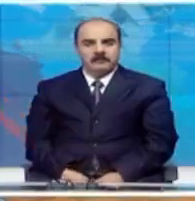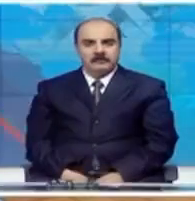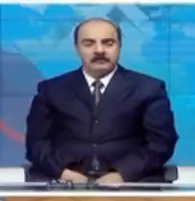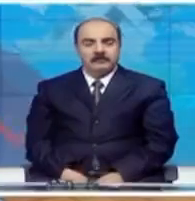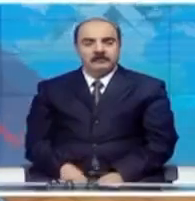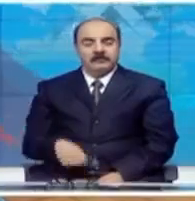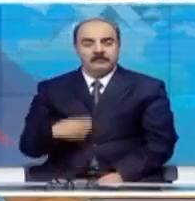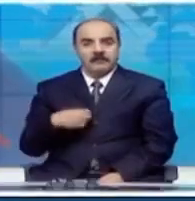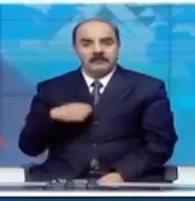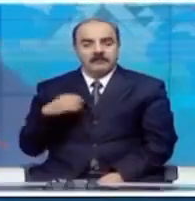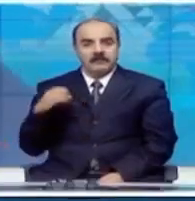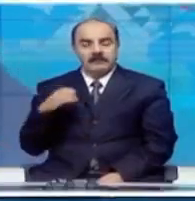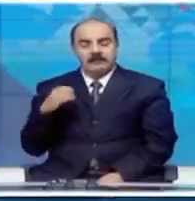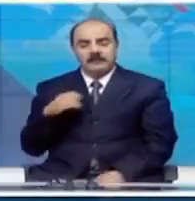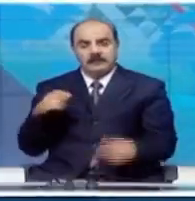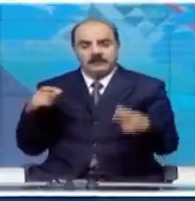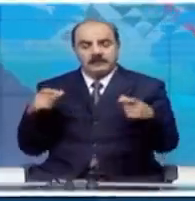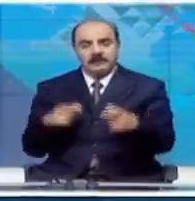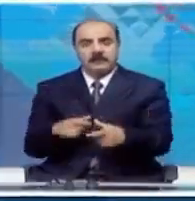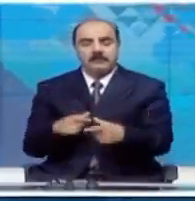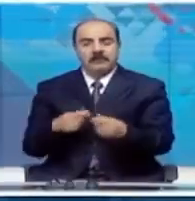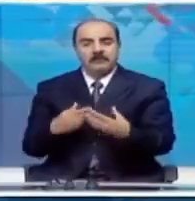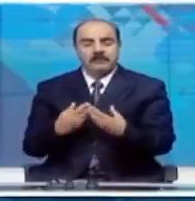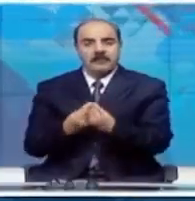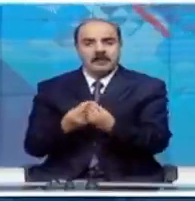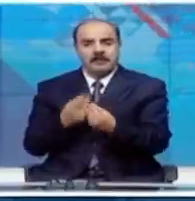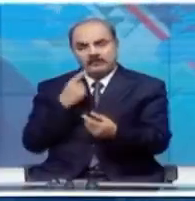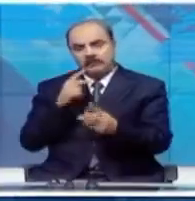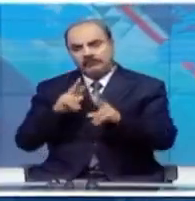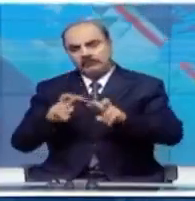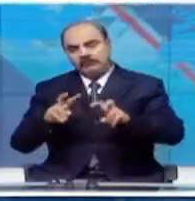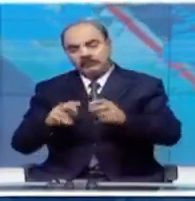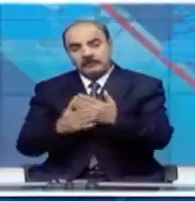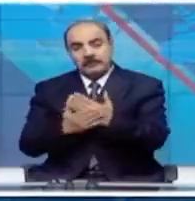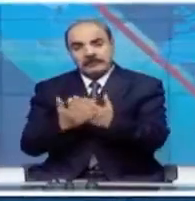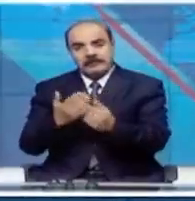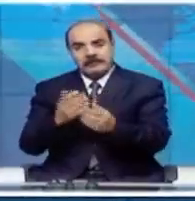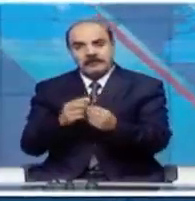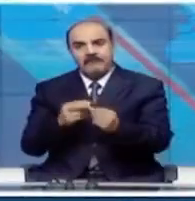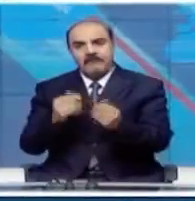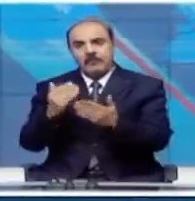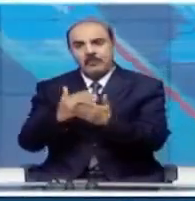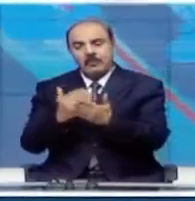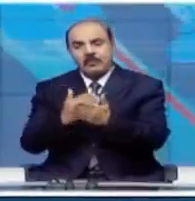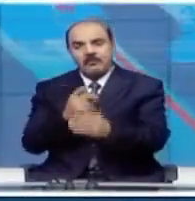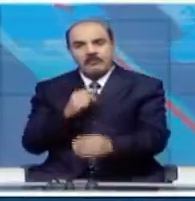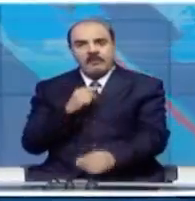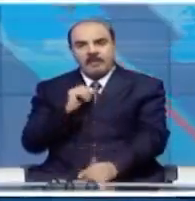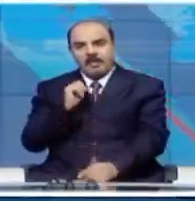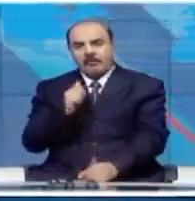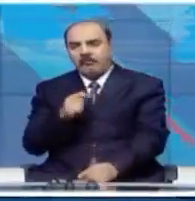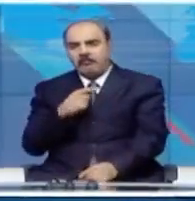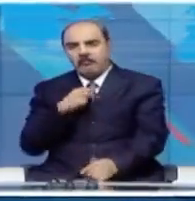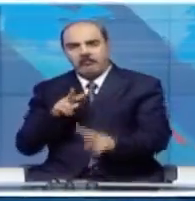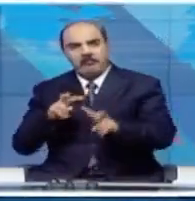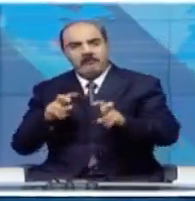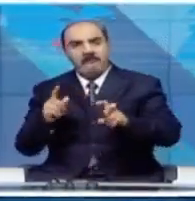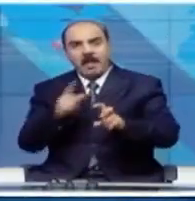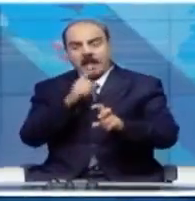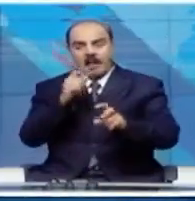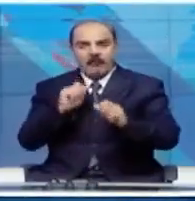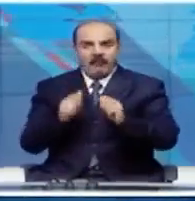اعقد السيد الرئيس عبد الفتاح السيسي اجتماعا لمتابعه مستجدات الوضع الاقتصادي في ضوء التطورات الاقليميه